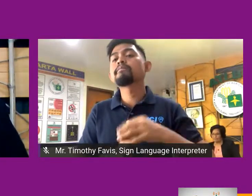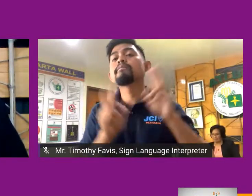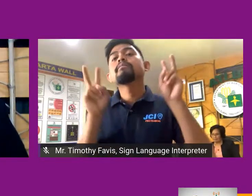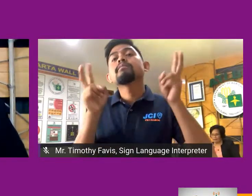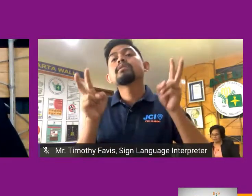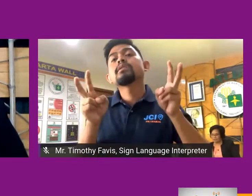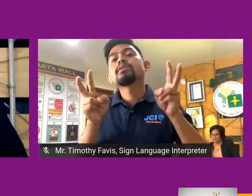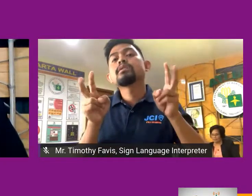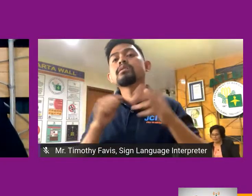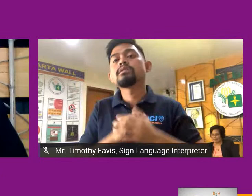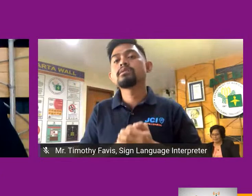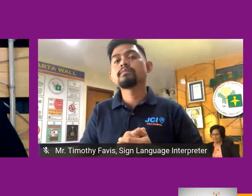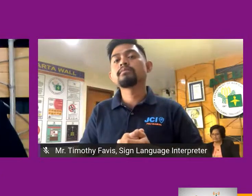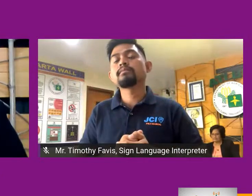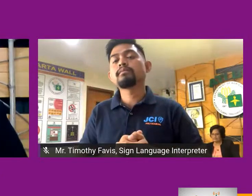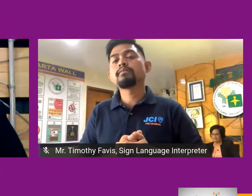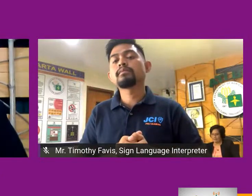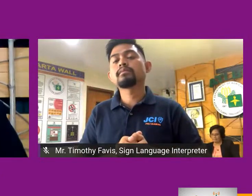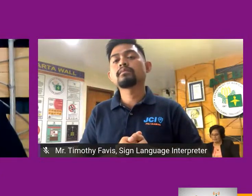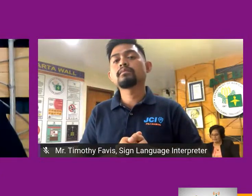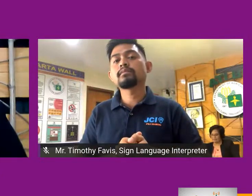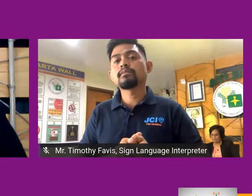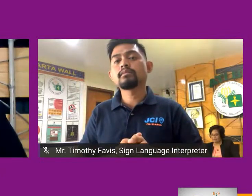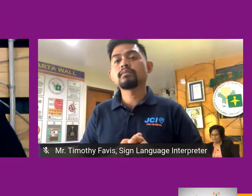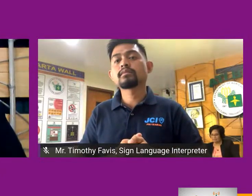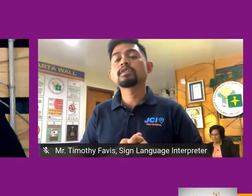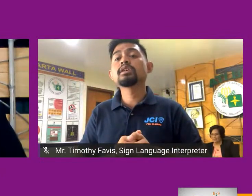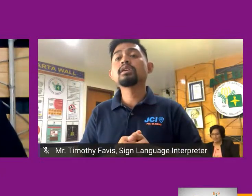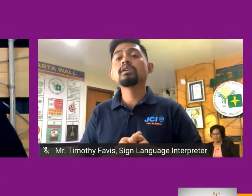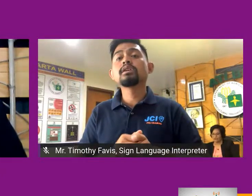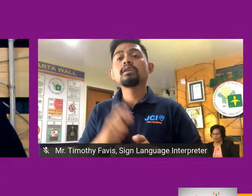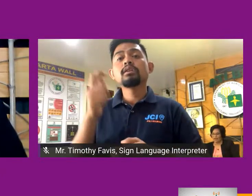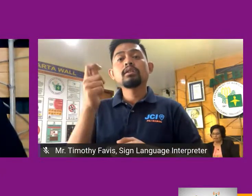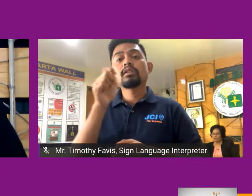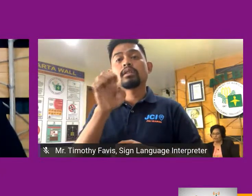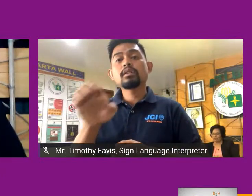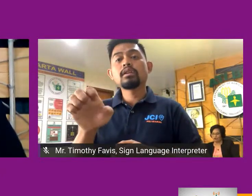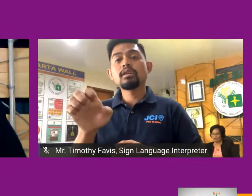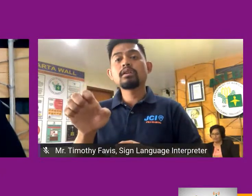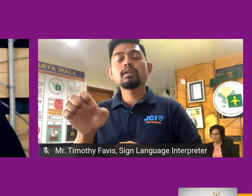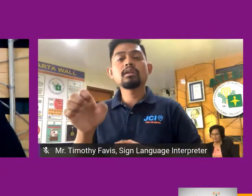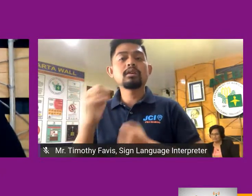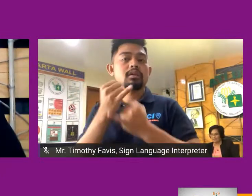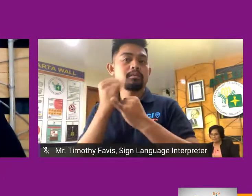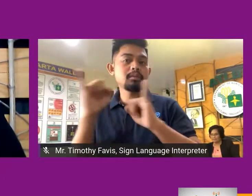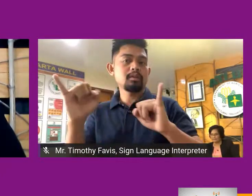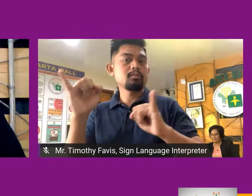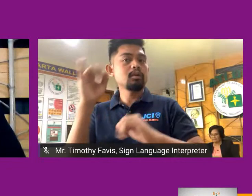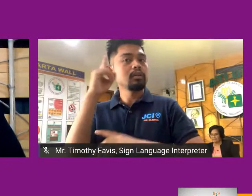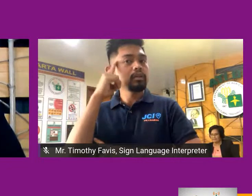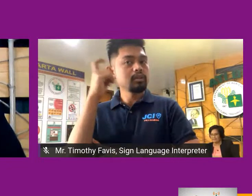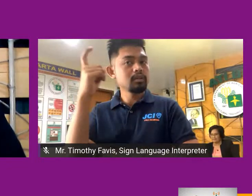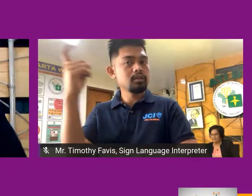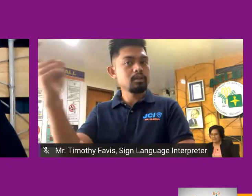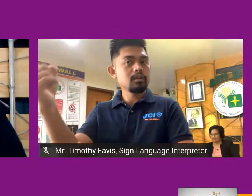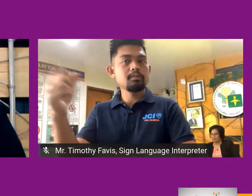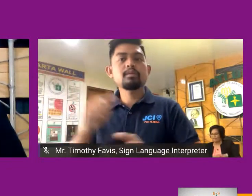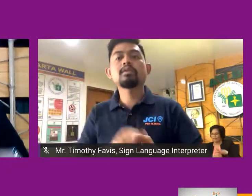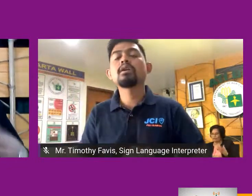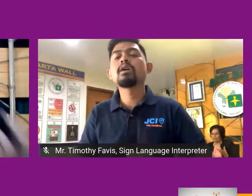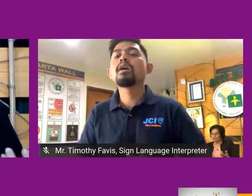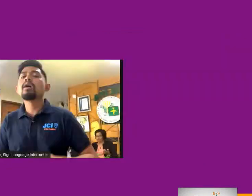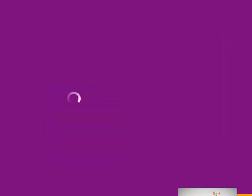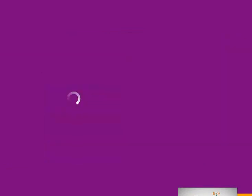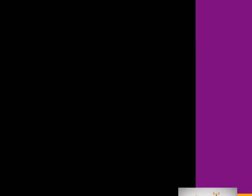po noon ay Pagbabago ng Kamalayan, The Impossible Dream. And so we have a short exercise.